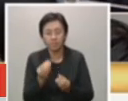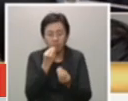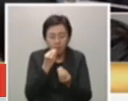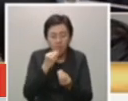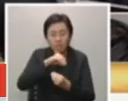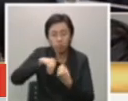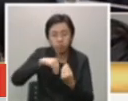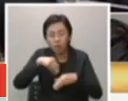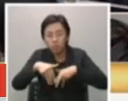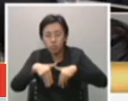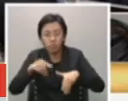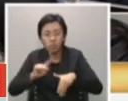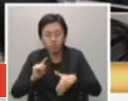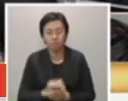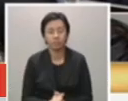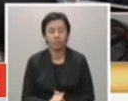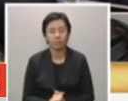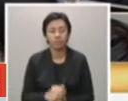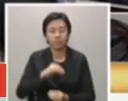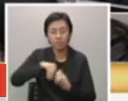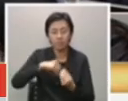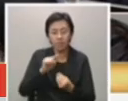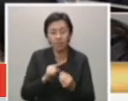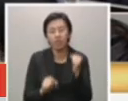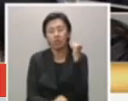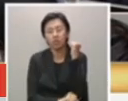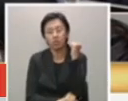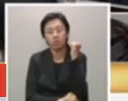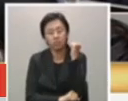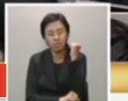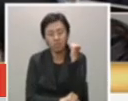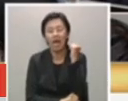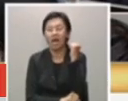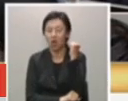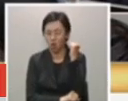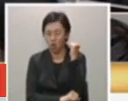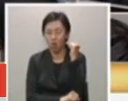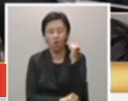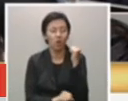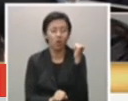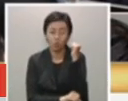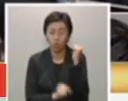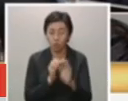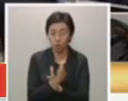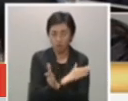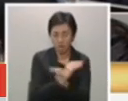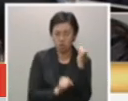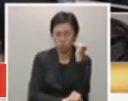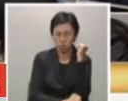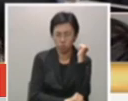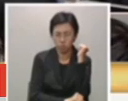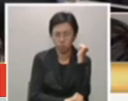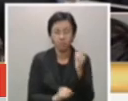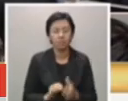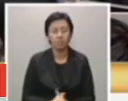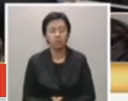ประเทศอย่างเดียวเป็นไงครับผลจีนเขาจนทั้งประเทศครับก่อนเขาเปิดประเทศเนี่ยจนหมดอ่ะ